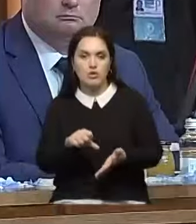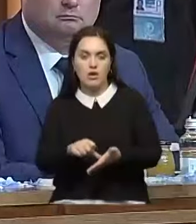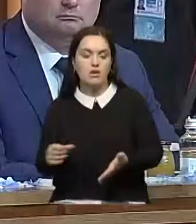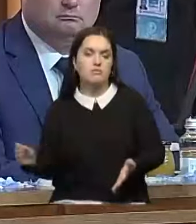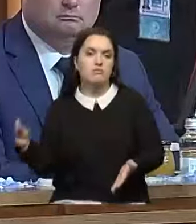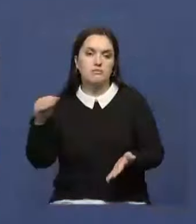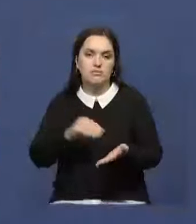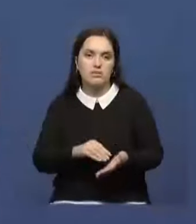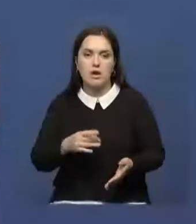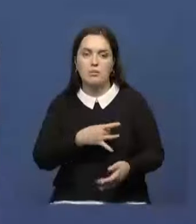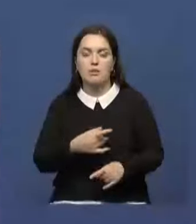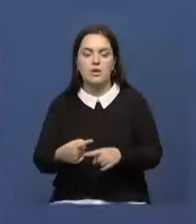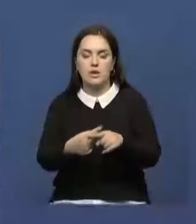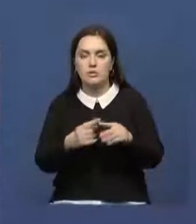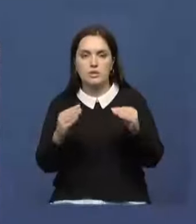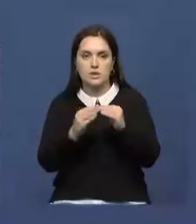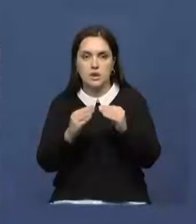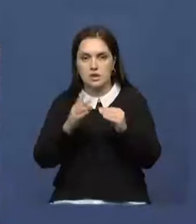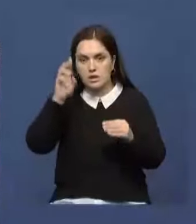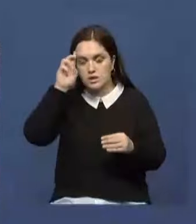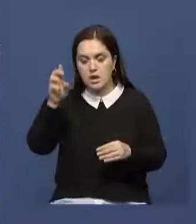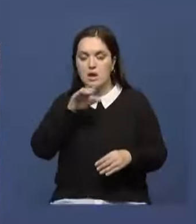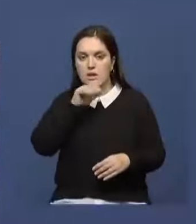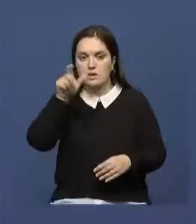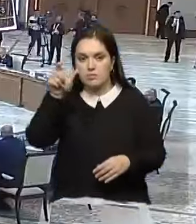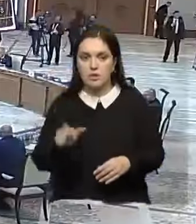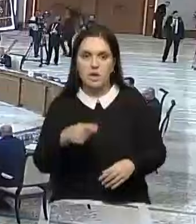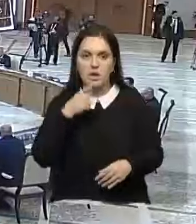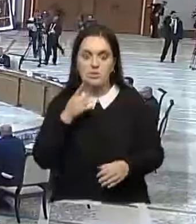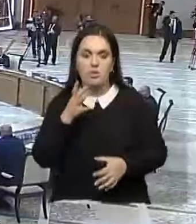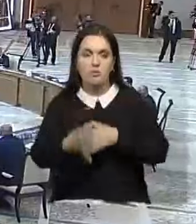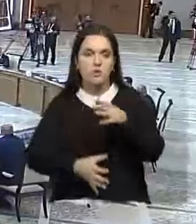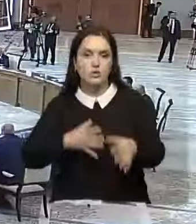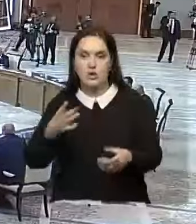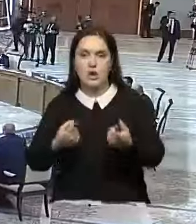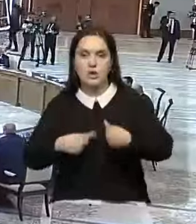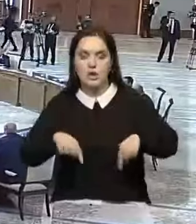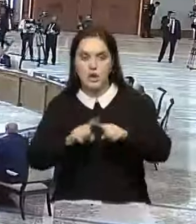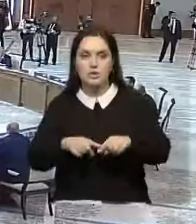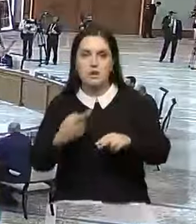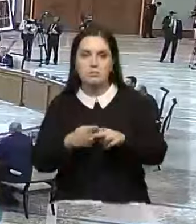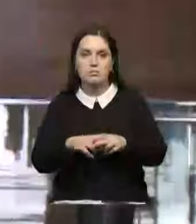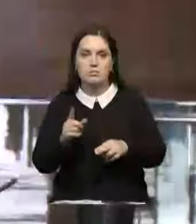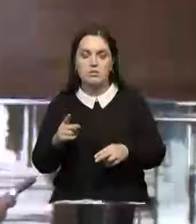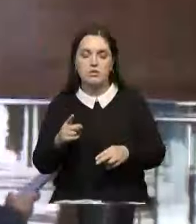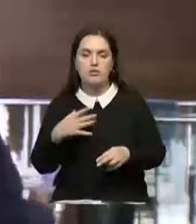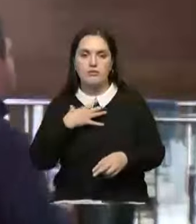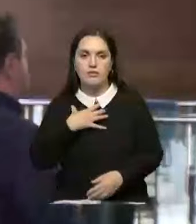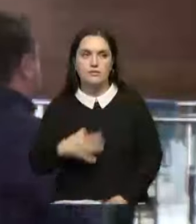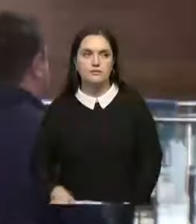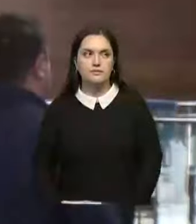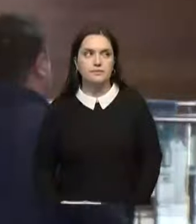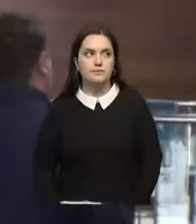Белоруссию. Она стала 10-й страной в составе. Эксперты говорят, что международная организация ничего не потеряет. Для ШОС